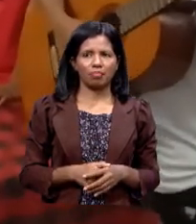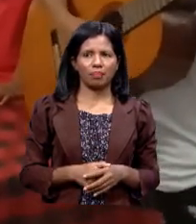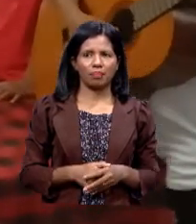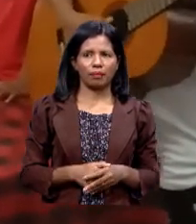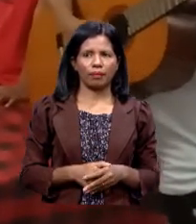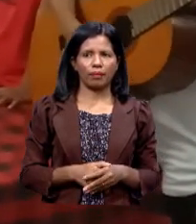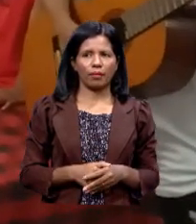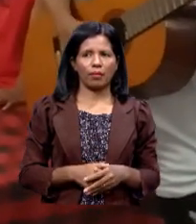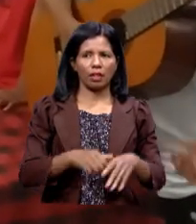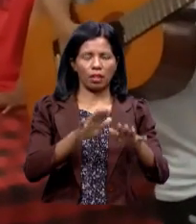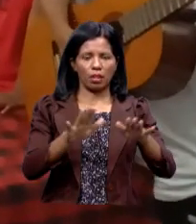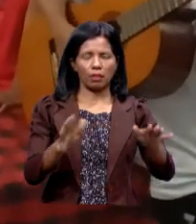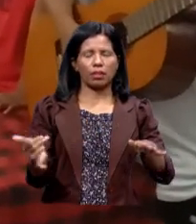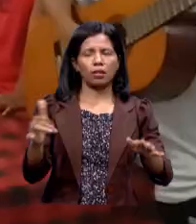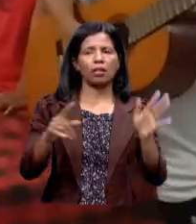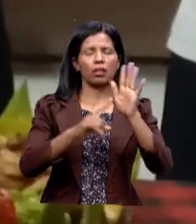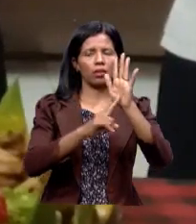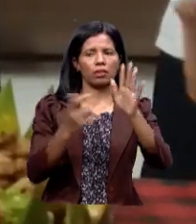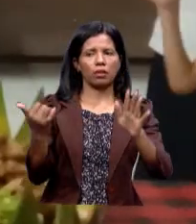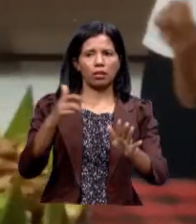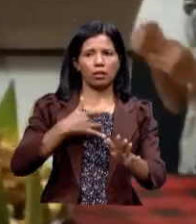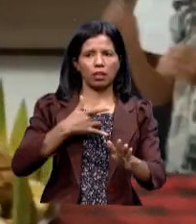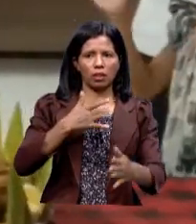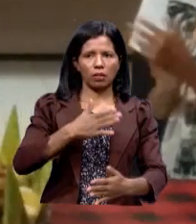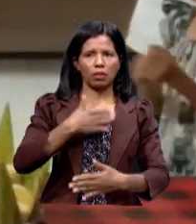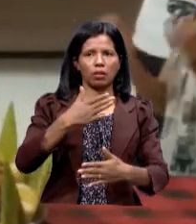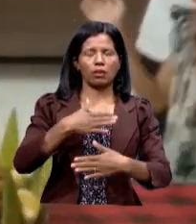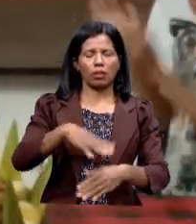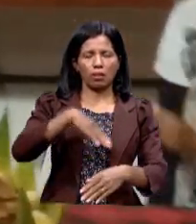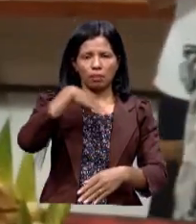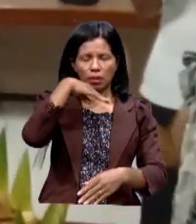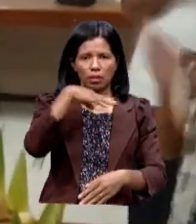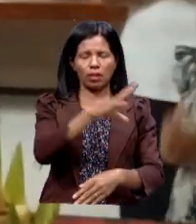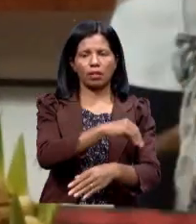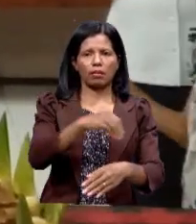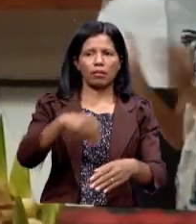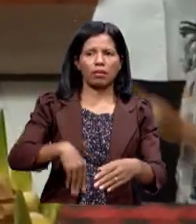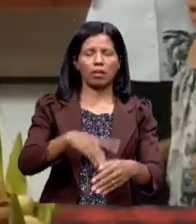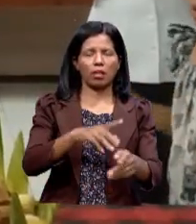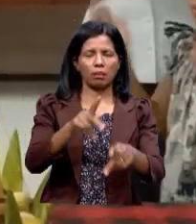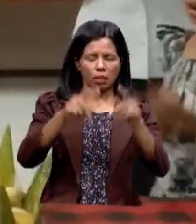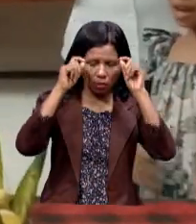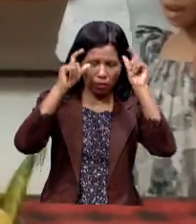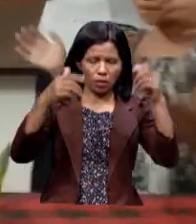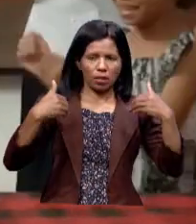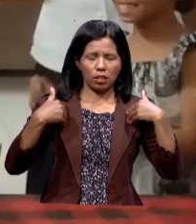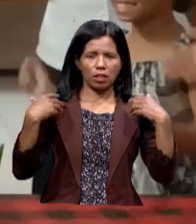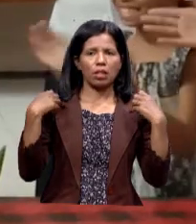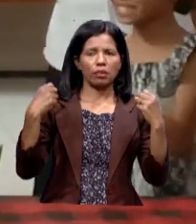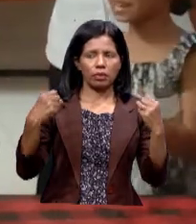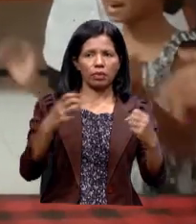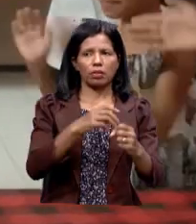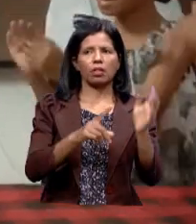Ia bibang ne labarik sira haturu sir ne sentimentu kontenti hodi bensa sanana ni liman nomos Timoruan sira ne be iak bit ne hodi hato